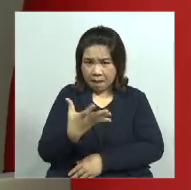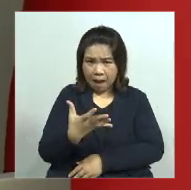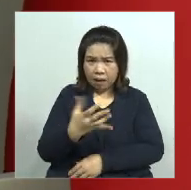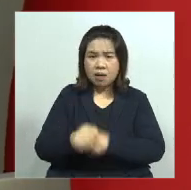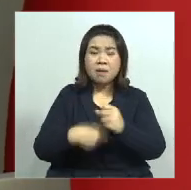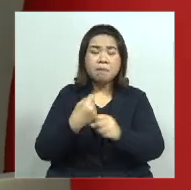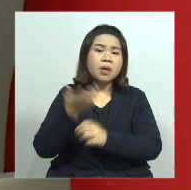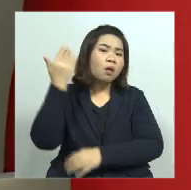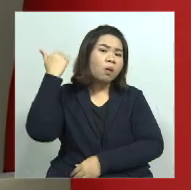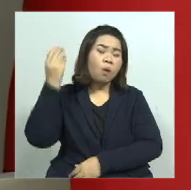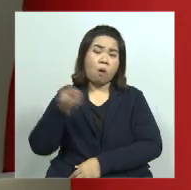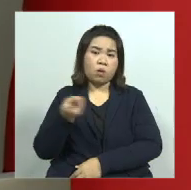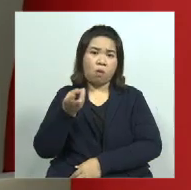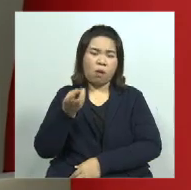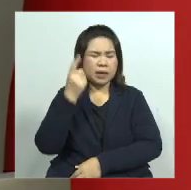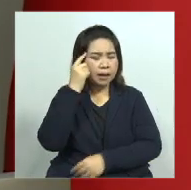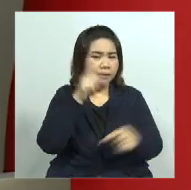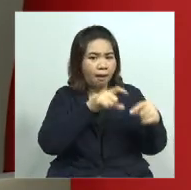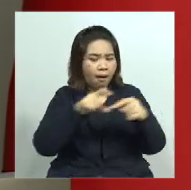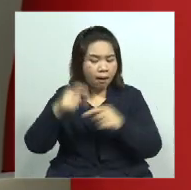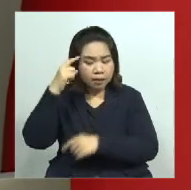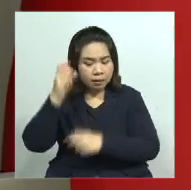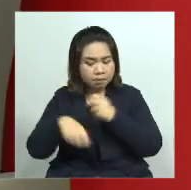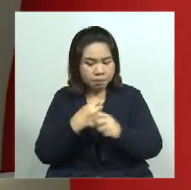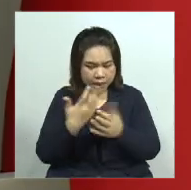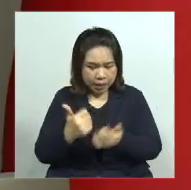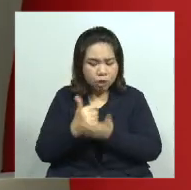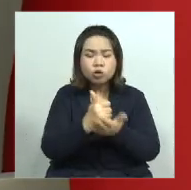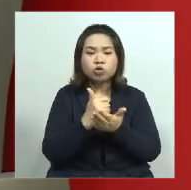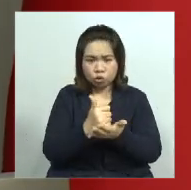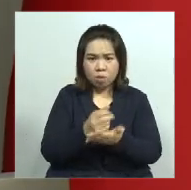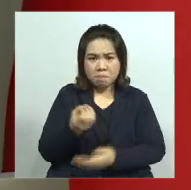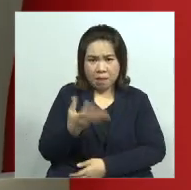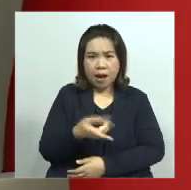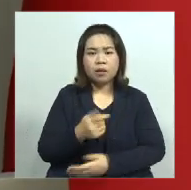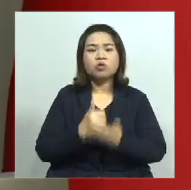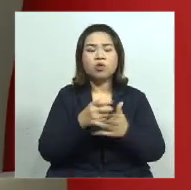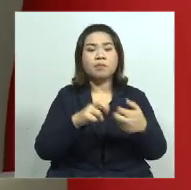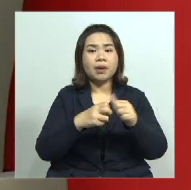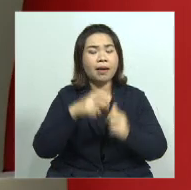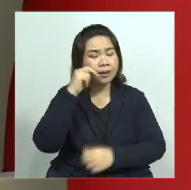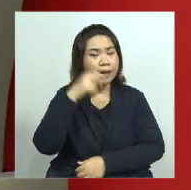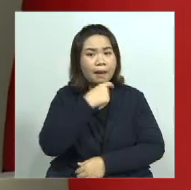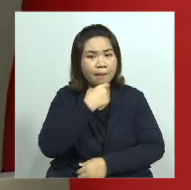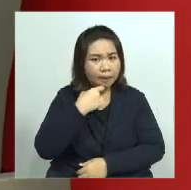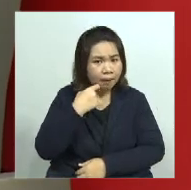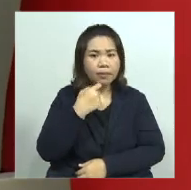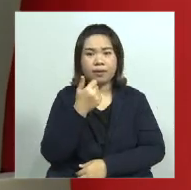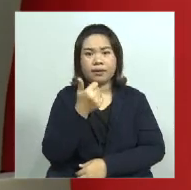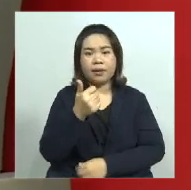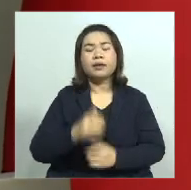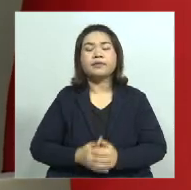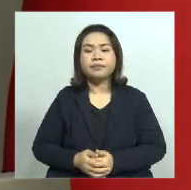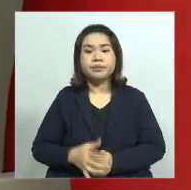หลายปีที่แล้วหลายปีที่เฉลี่ยซึ่งได้ช่วยบรรเทาสถานการณ์ภัยแล้งของประเทศไทยอย่างมีประสิทธิภาพด้วย